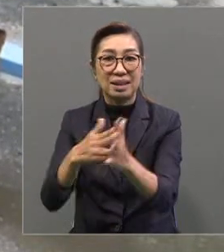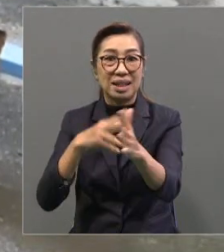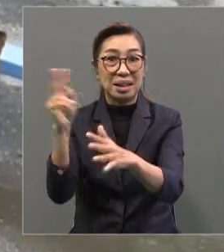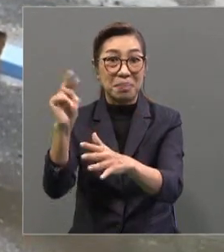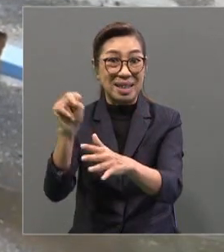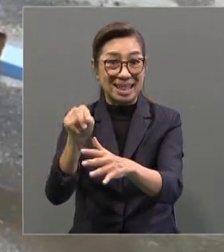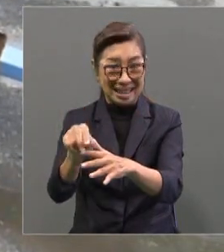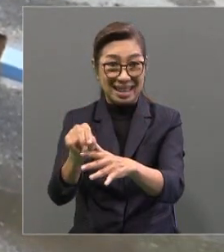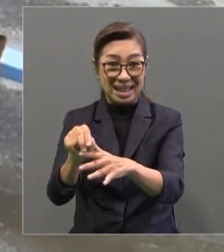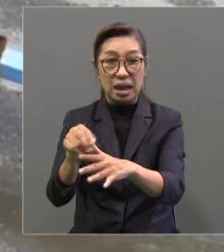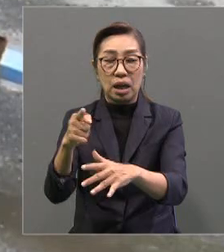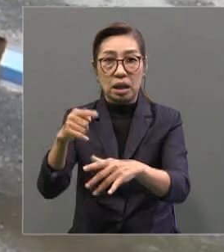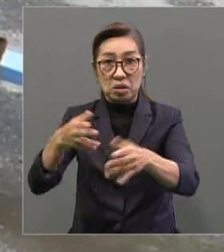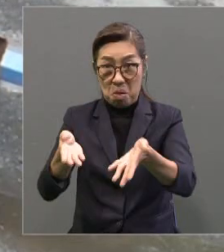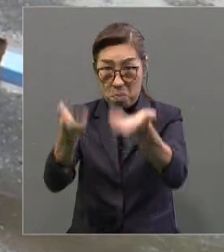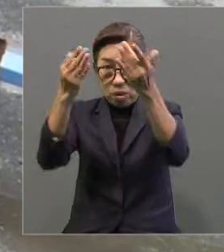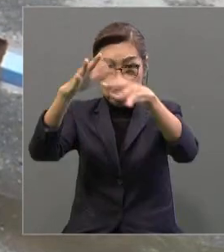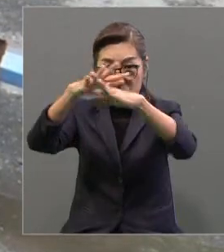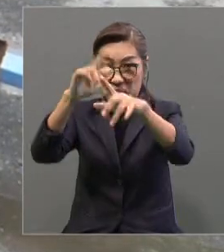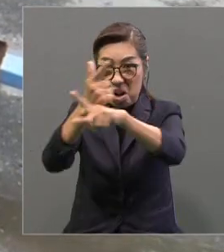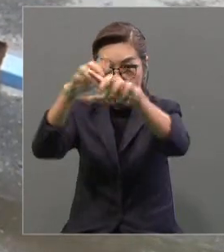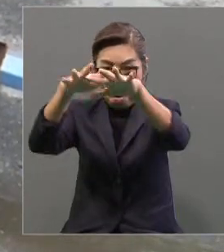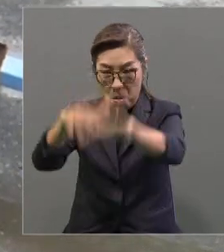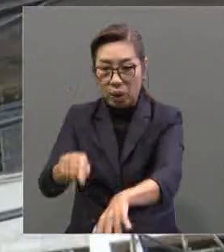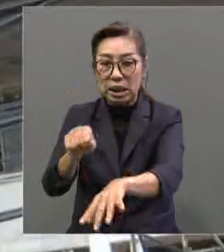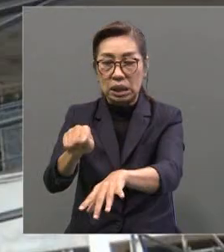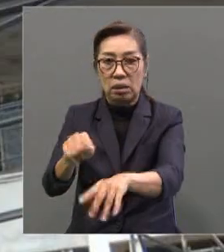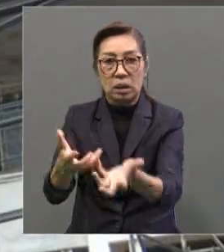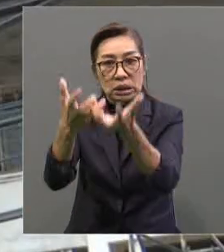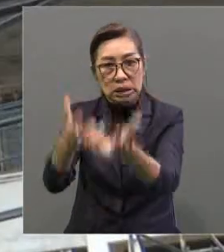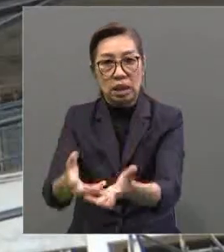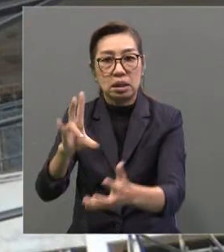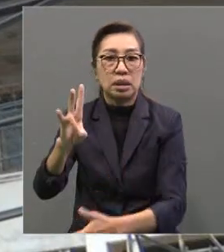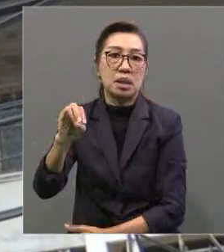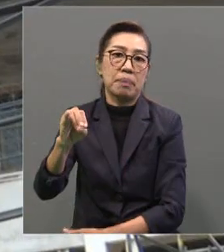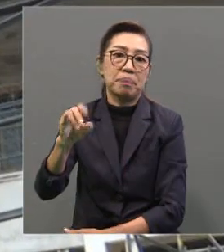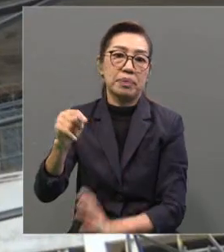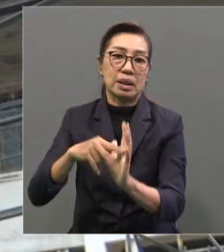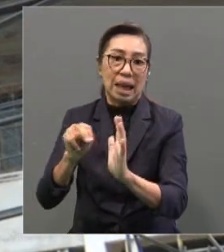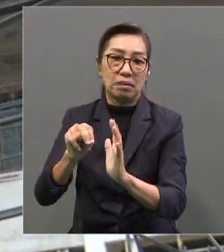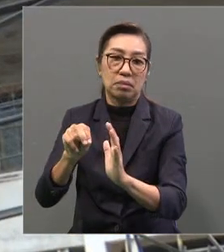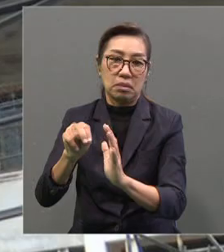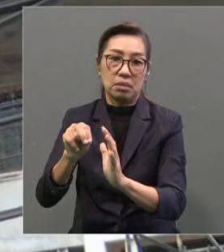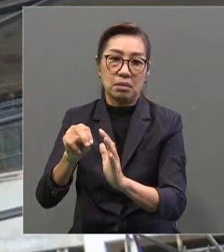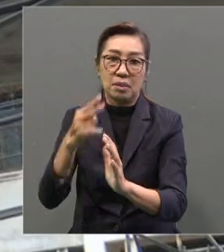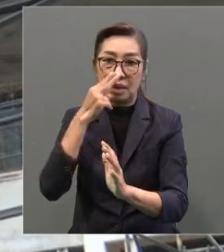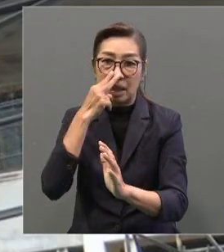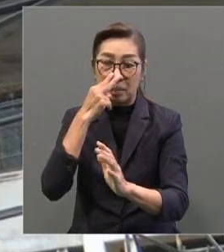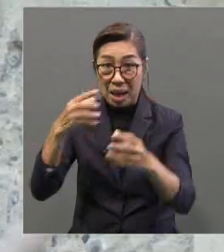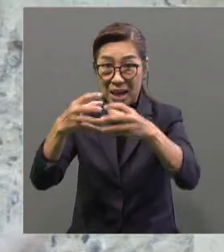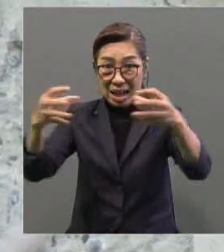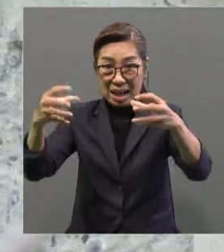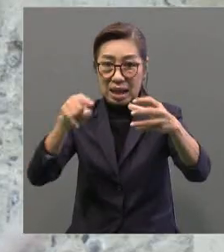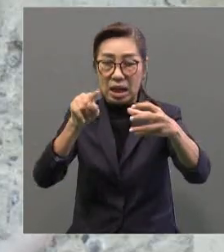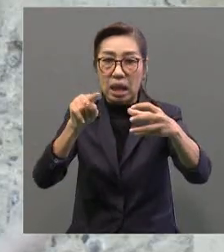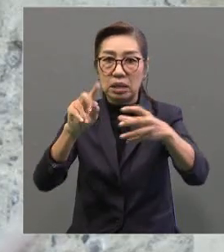อนเชอร์นี่แหละค่ะที่อยู่ด้านบนสูงเนี่ยเขาบอกว่าน้ำหนักเนี่ยประมาณถึง70ตันเอาตรงเนี้ยออกให้ก่อนนะคะก็คาดว่า